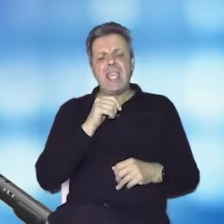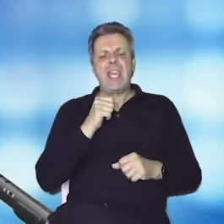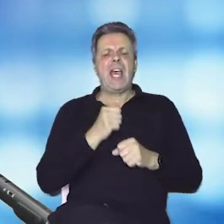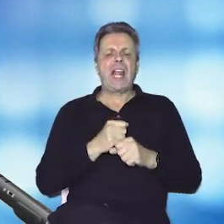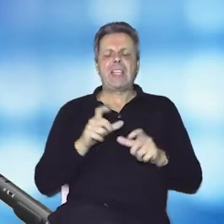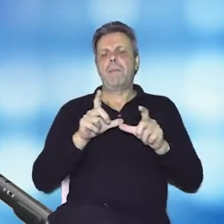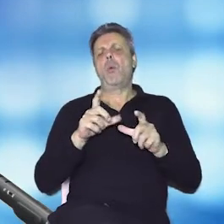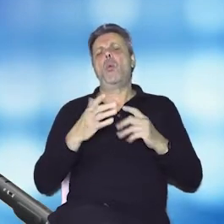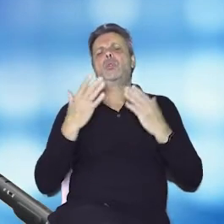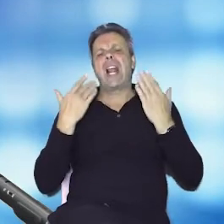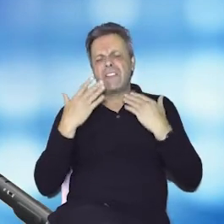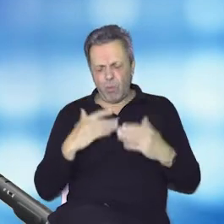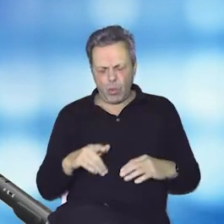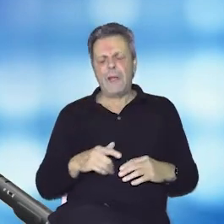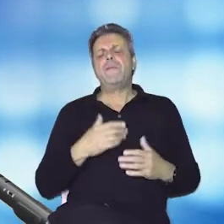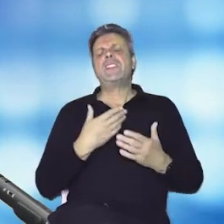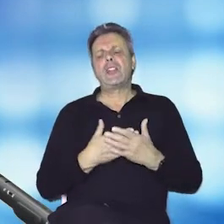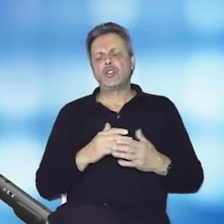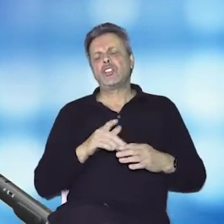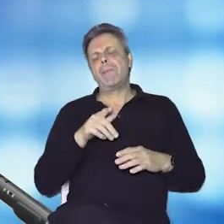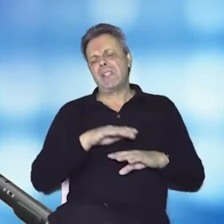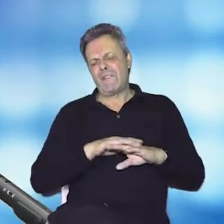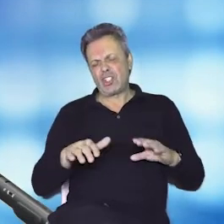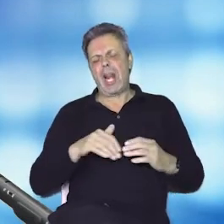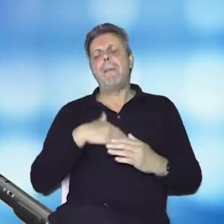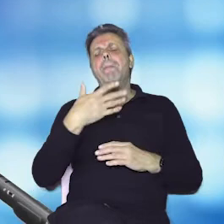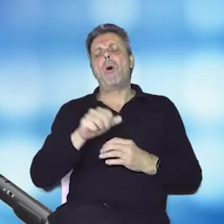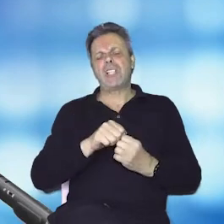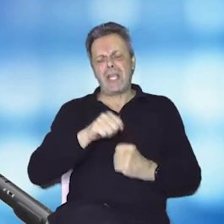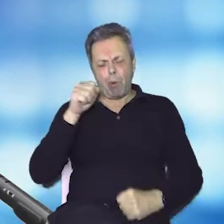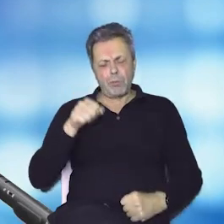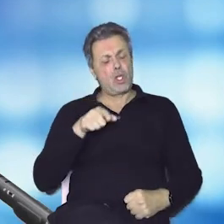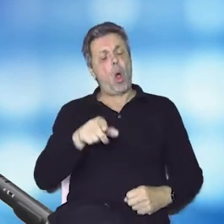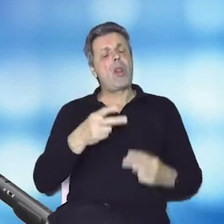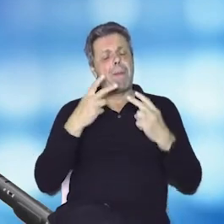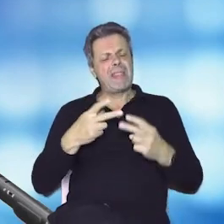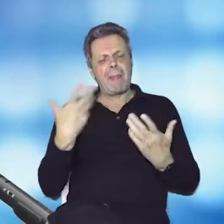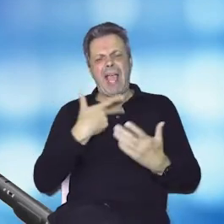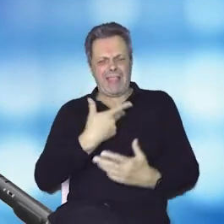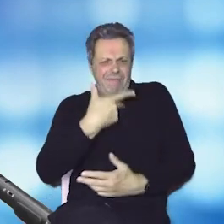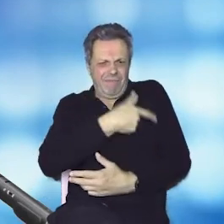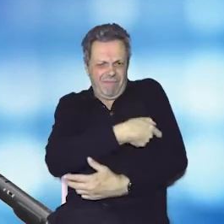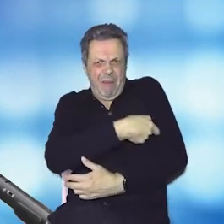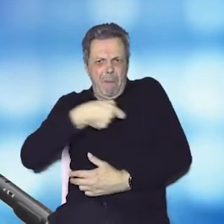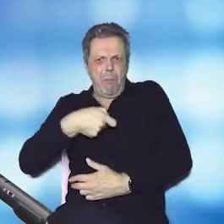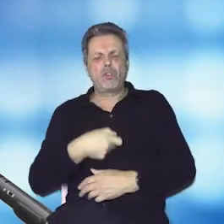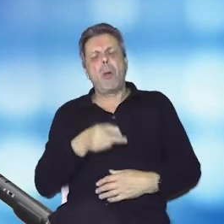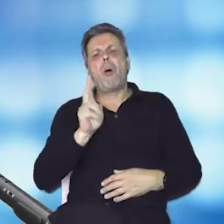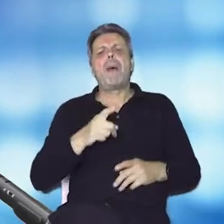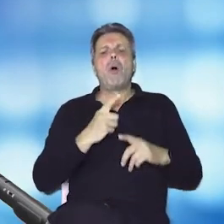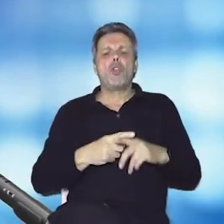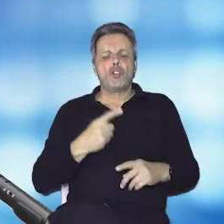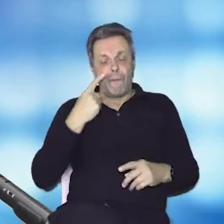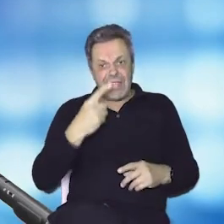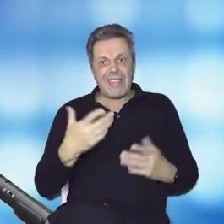i ultrazvuk jer sam završila i taj poslijediplomski, tako, obzirom da je ultrazvuk nama jako bitan kod punkcija. Mm-hmm. Jer moramo točno imati